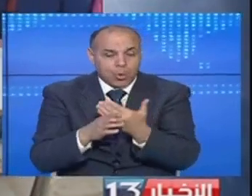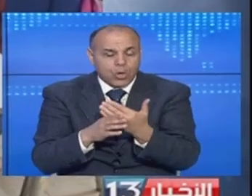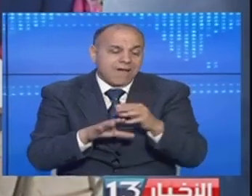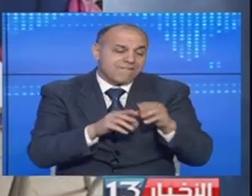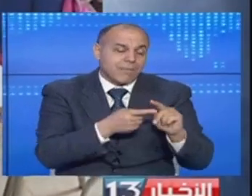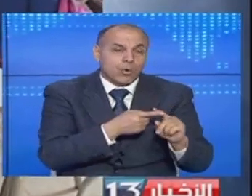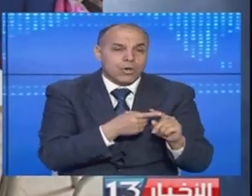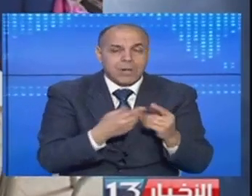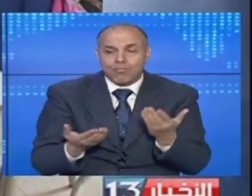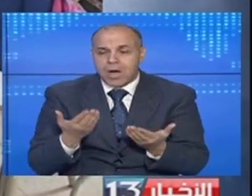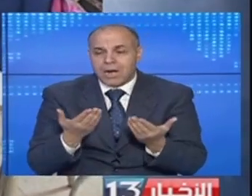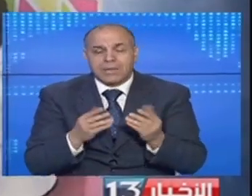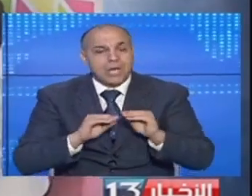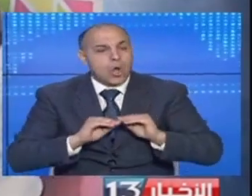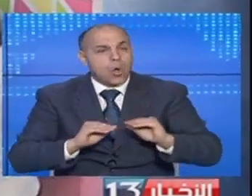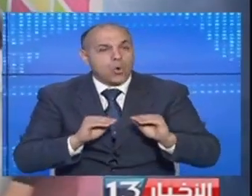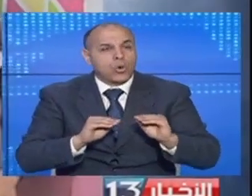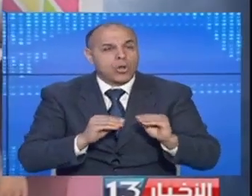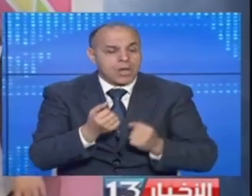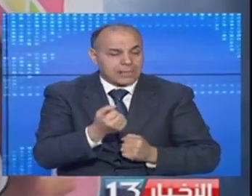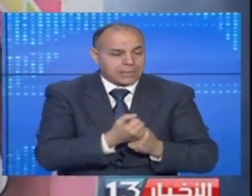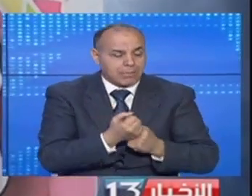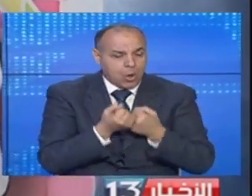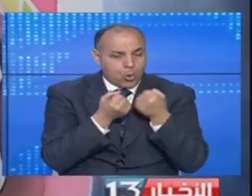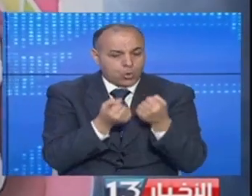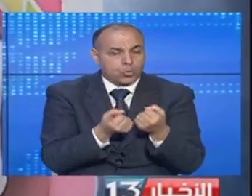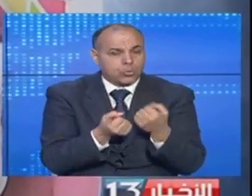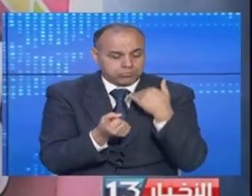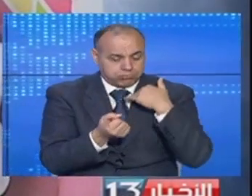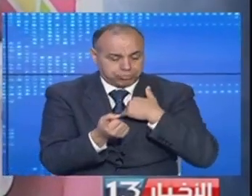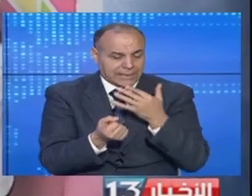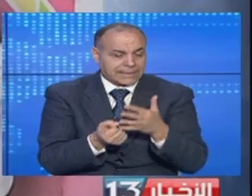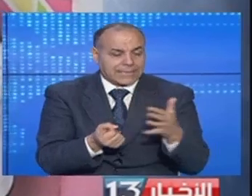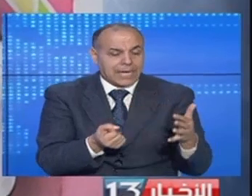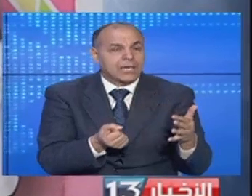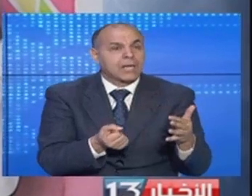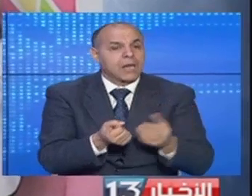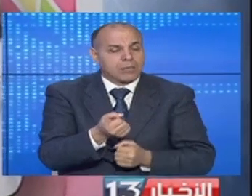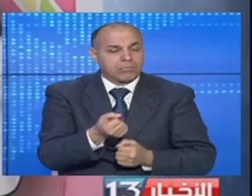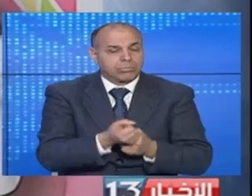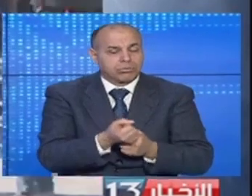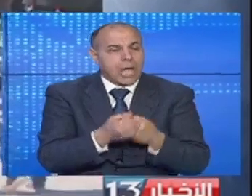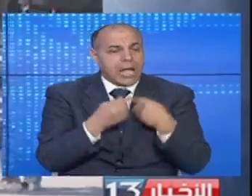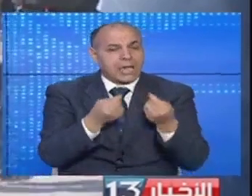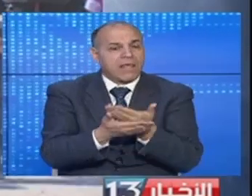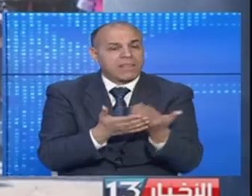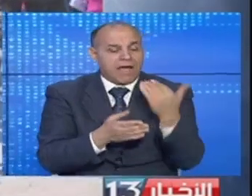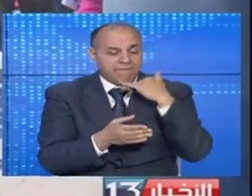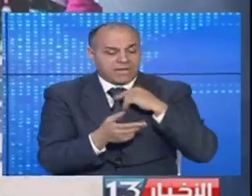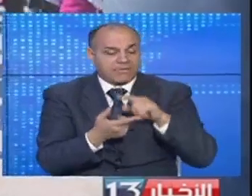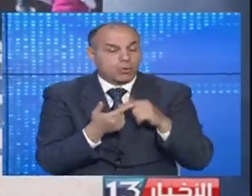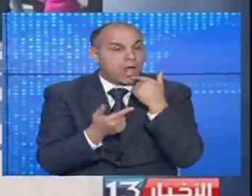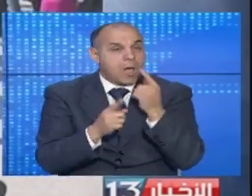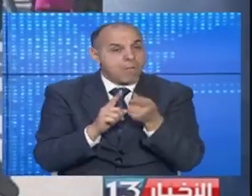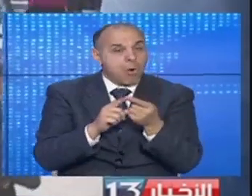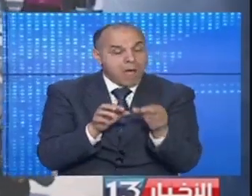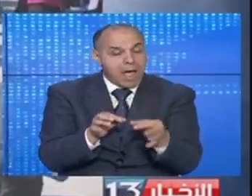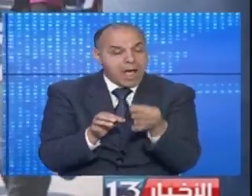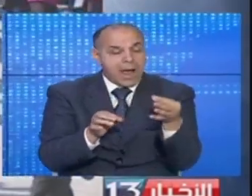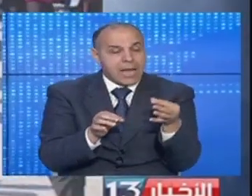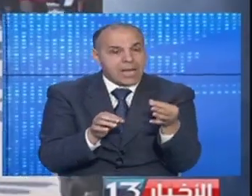مقاربه تربويه ودعم القدرات الذاتيه للاطفال واكسابهم الثقافي النفس من اهم الحلول